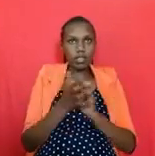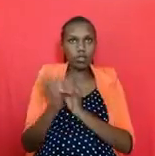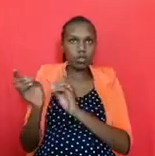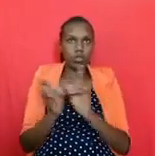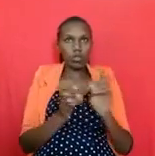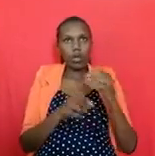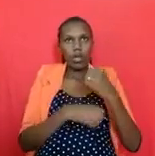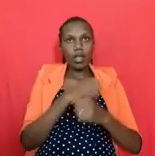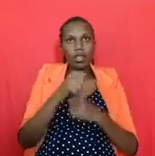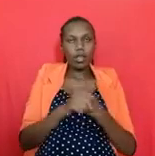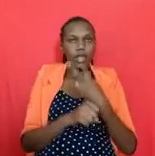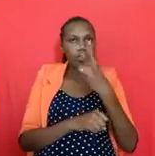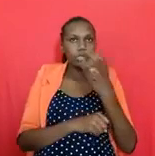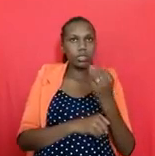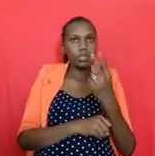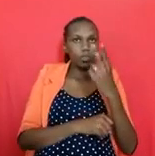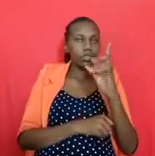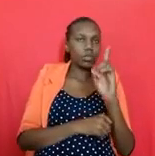mwaka wa